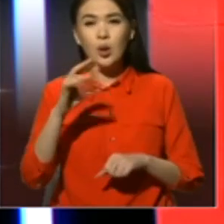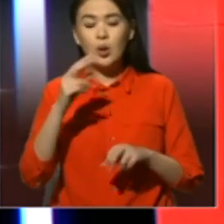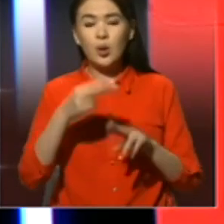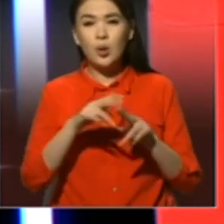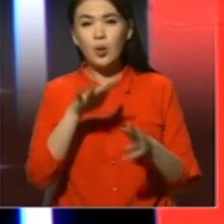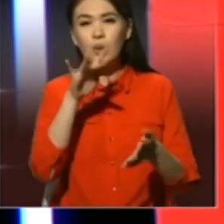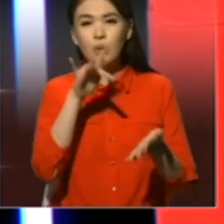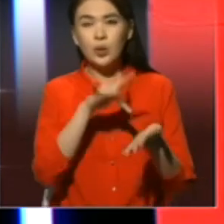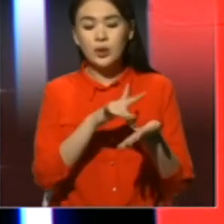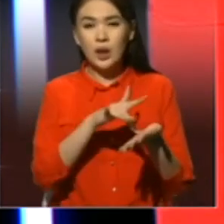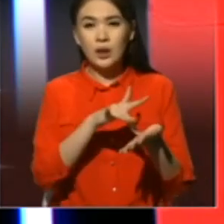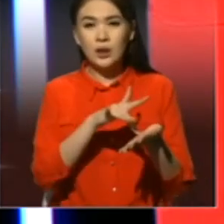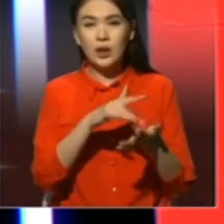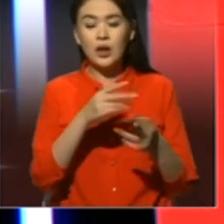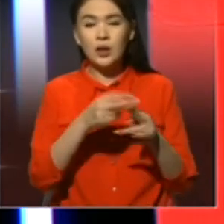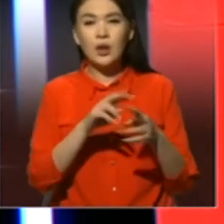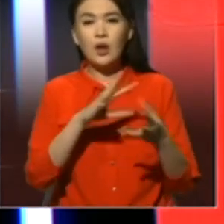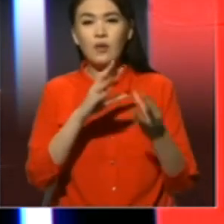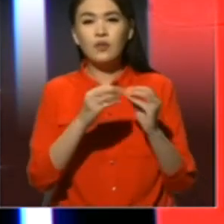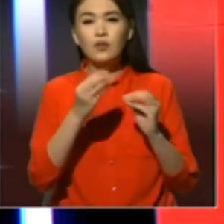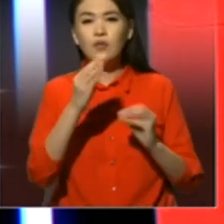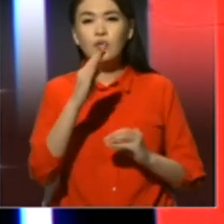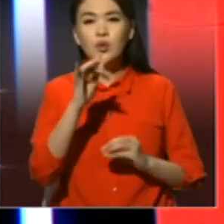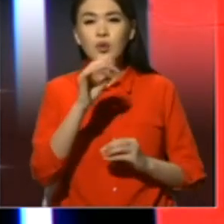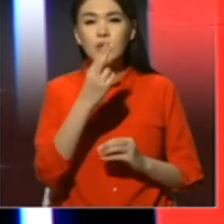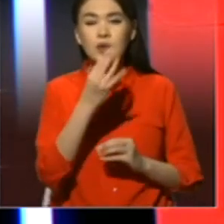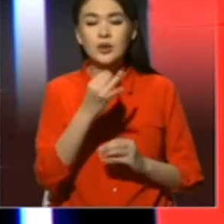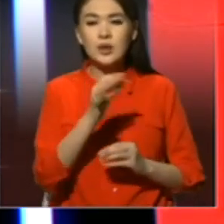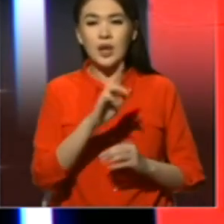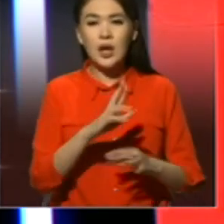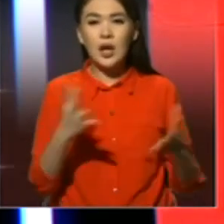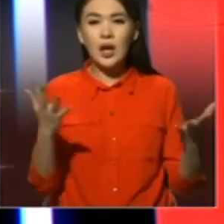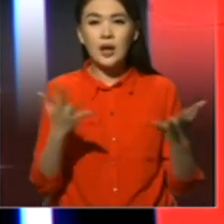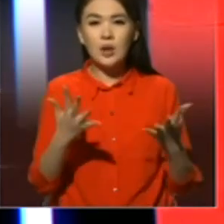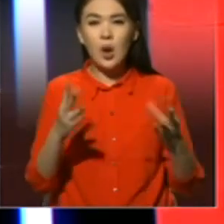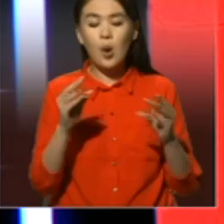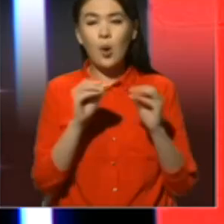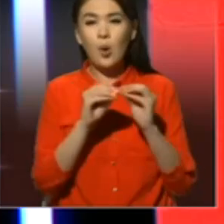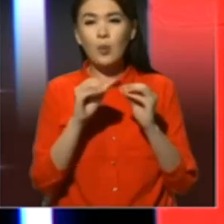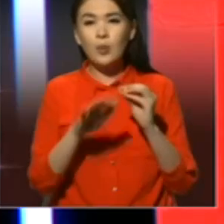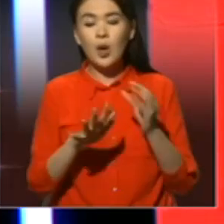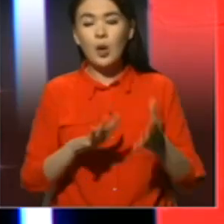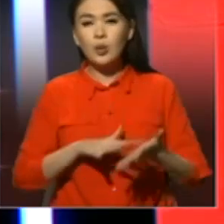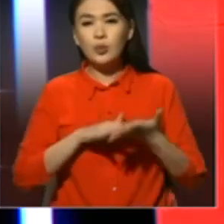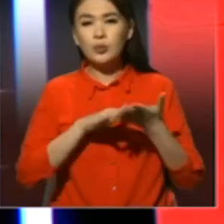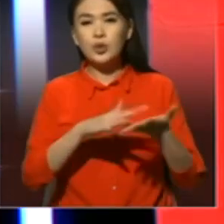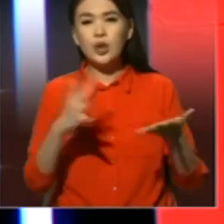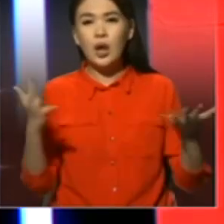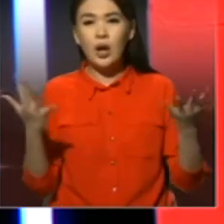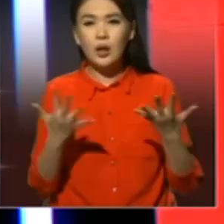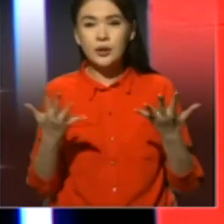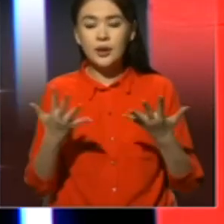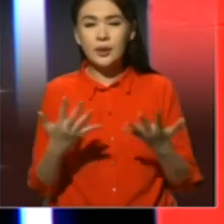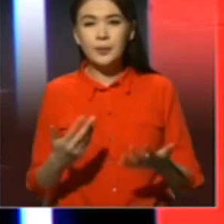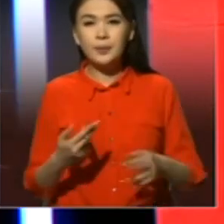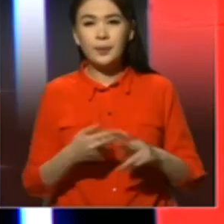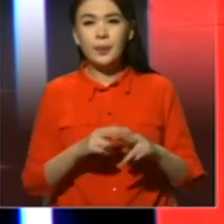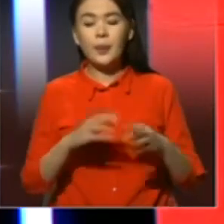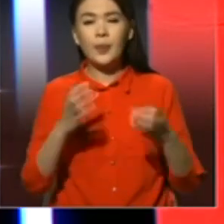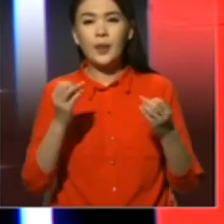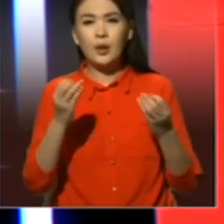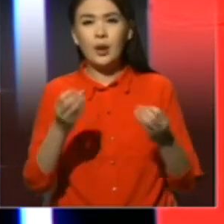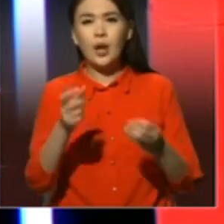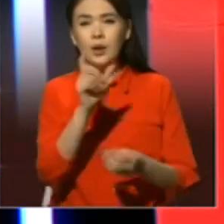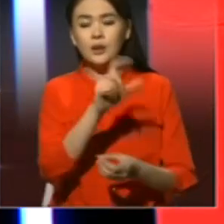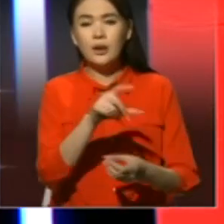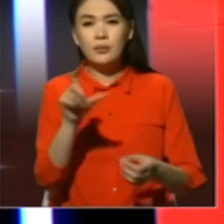орталықтар орталық негізгі функциясы қандай? 10,000-ға жуық өтініш деген қандай өтініштер келіп түсіп жатыр? Және оған қалай